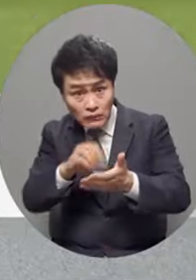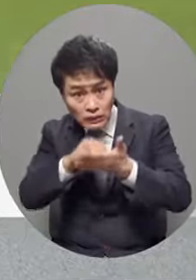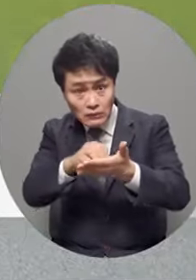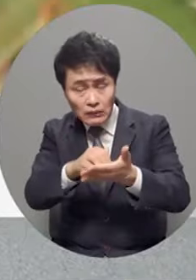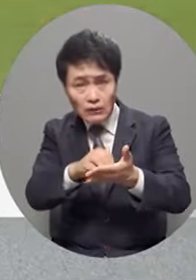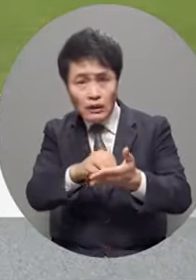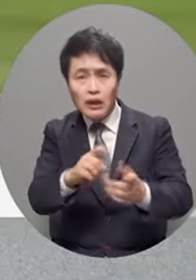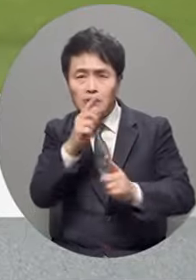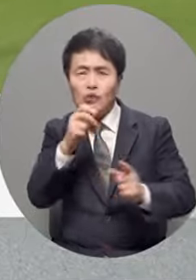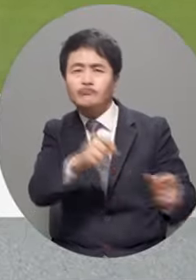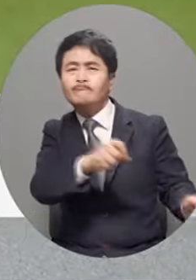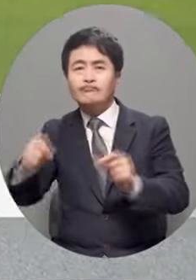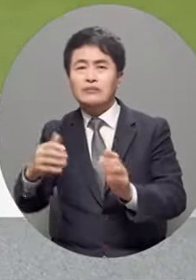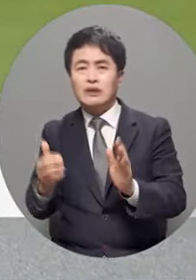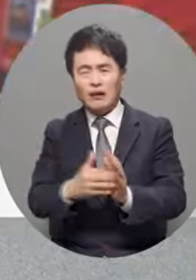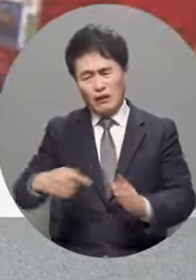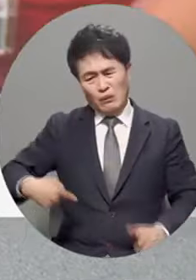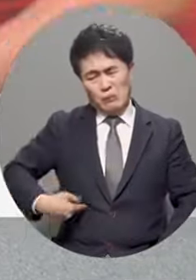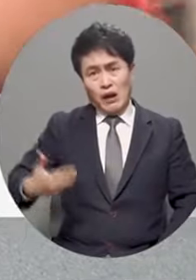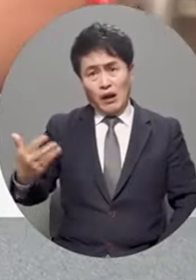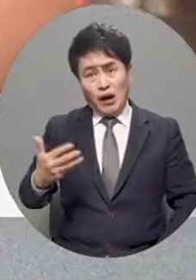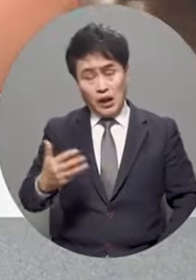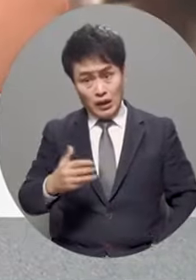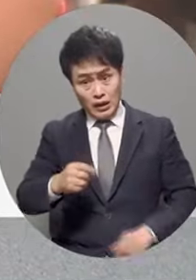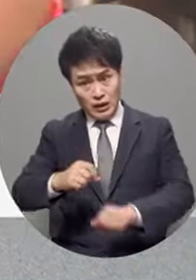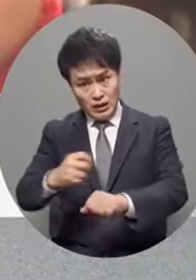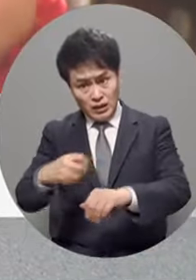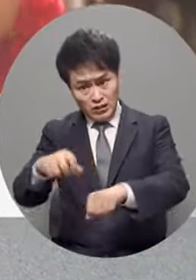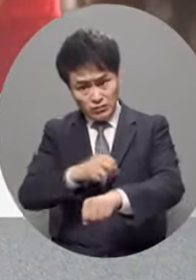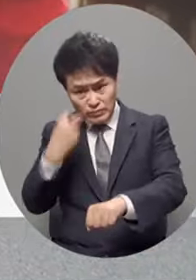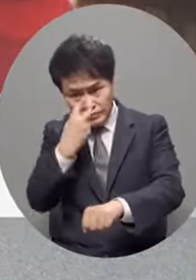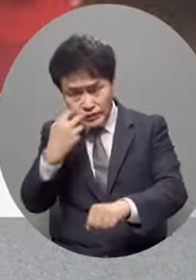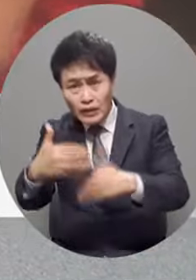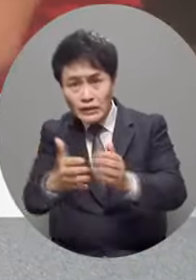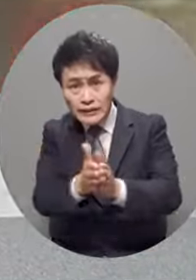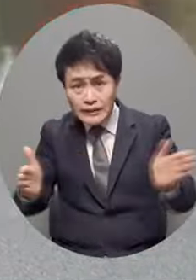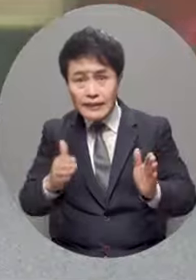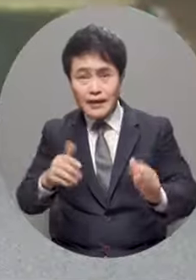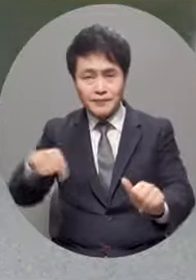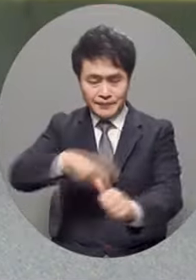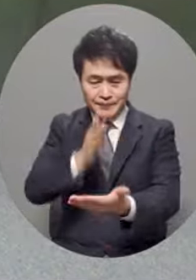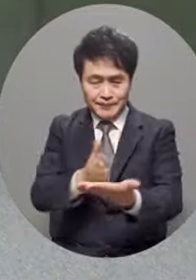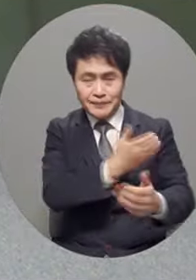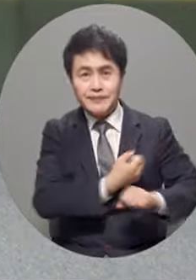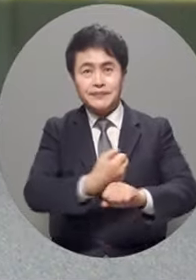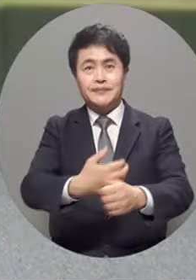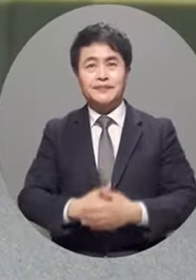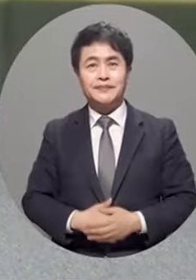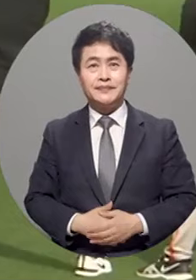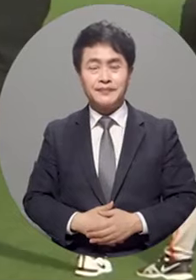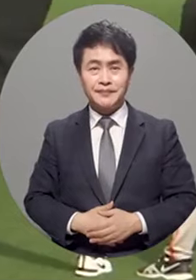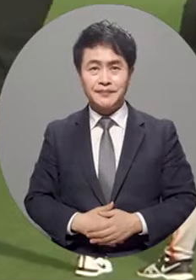됐습니다. 경미한 옆구리 통증에도 구단이 특별 관리에 나섰습니다. 애리조나에서 박재훈 기자입니다.